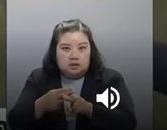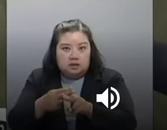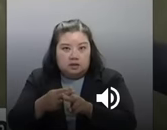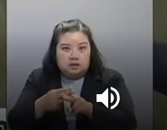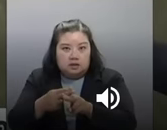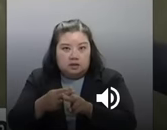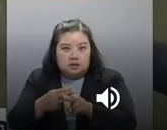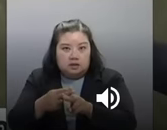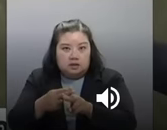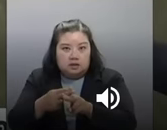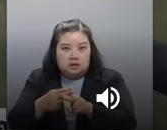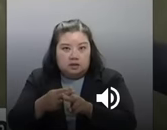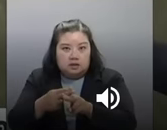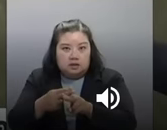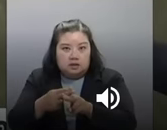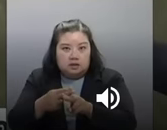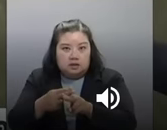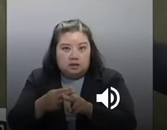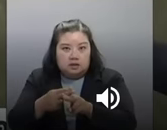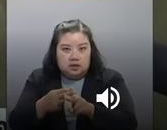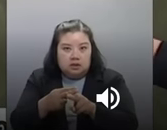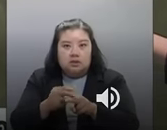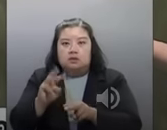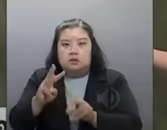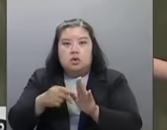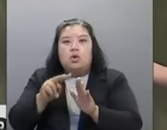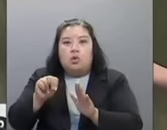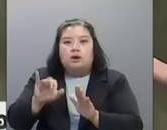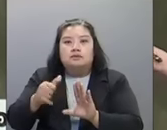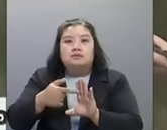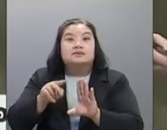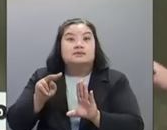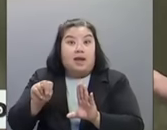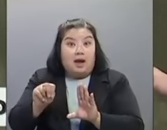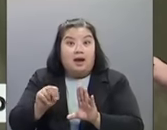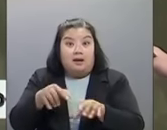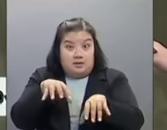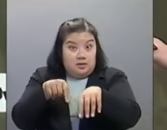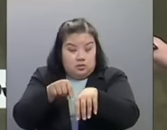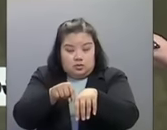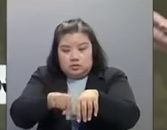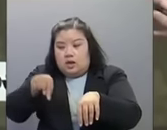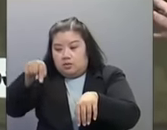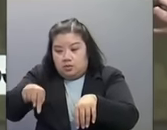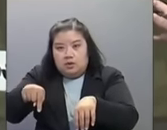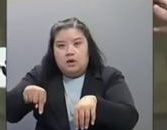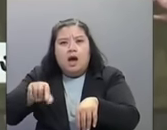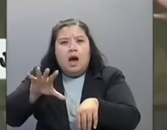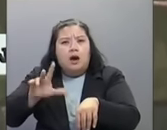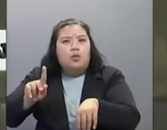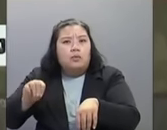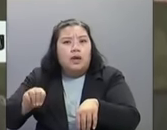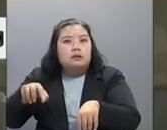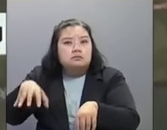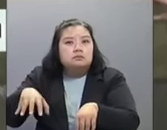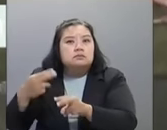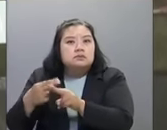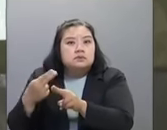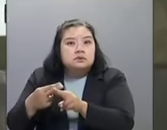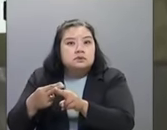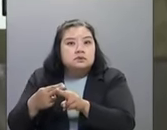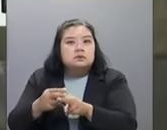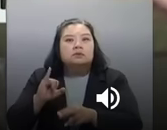ามีเลหวันหยาอินเตอร์เนชั่นแนล หวันหยาไปเพียง5กิโลเมตรยังมีอีกเมืองหนึ่งค่ะเป็นเมืองที่มีชื่อว่า